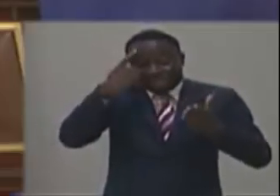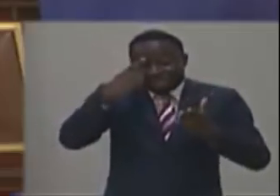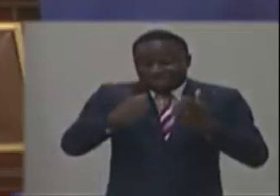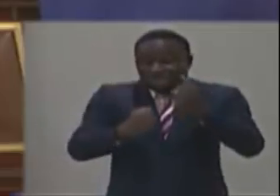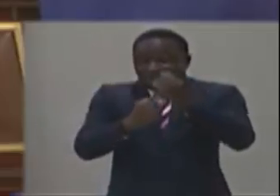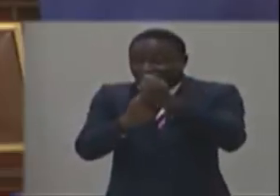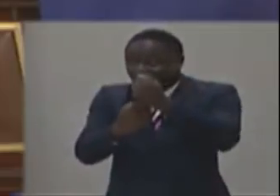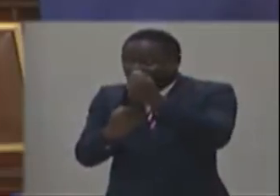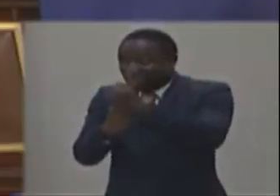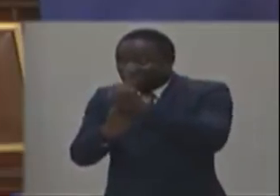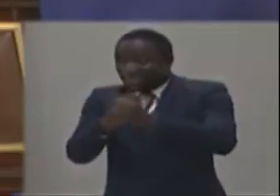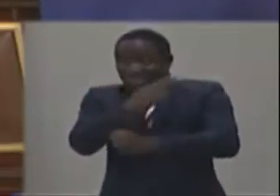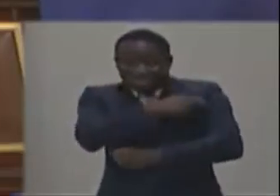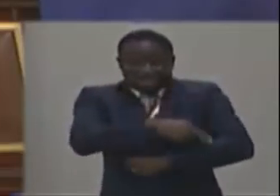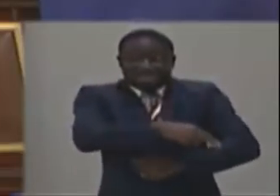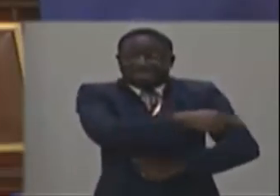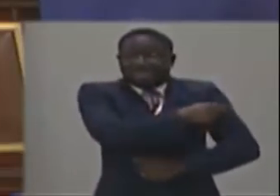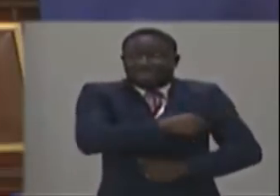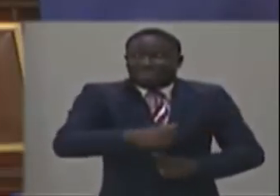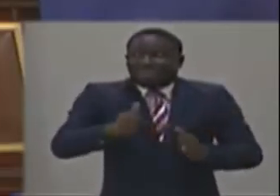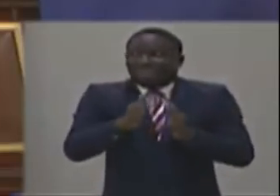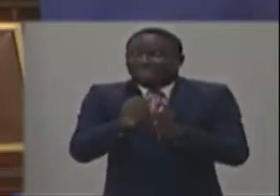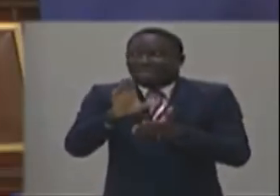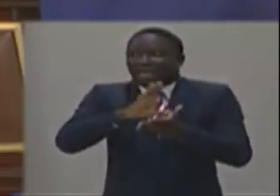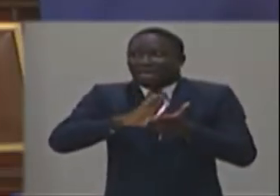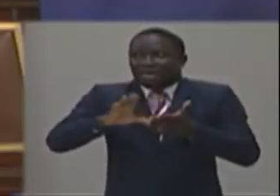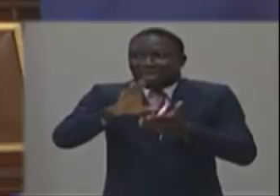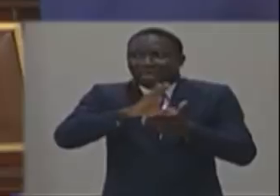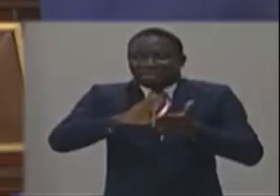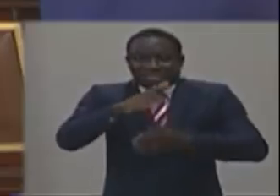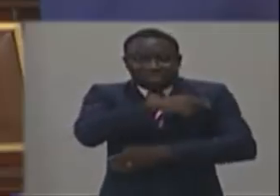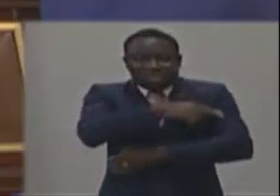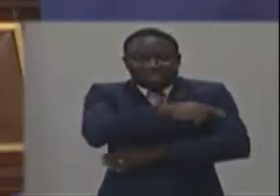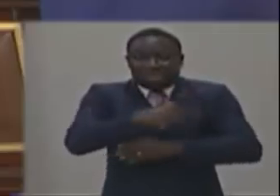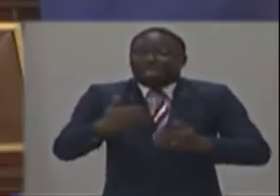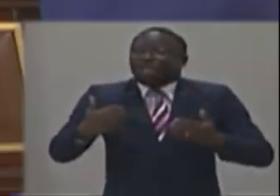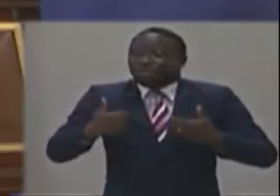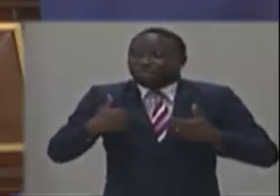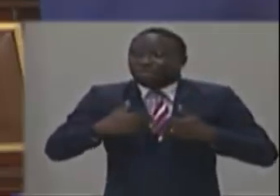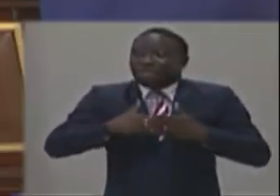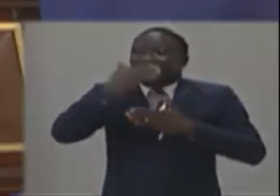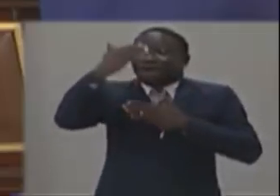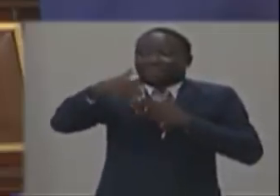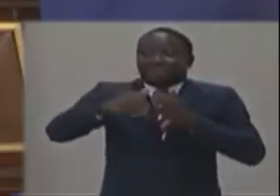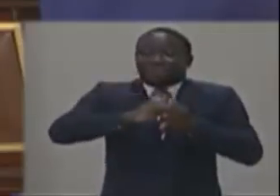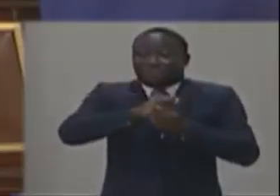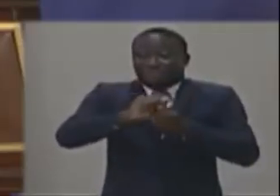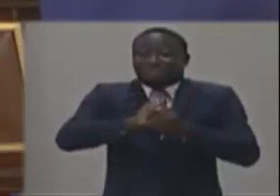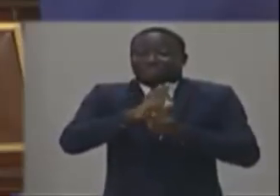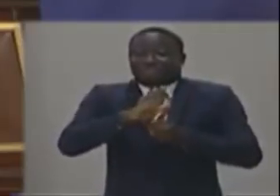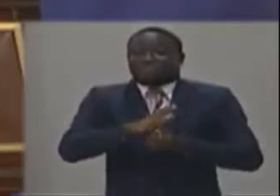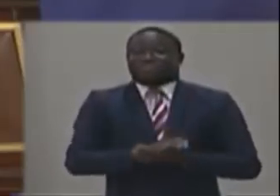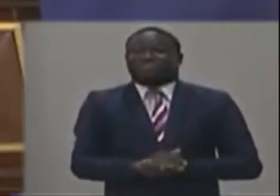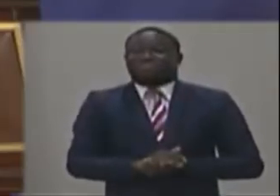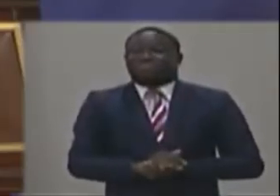pour renforcer l'hôpital et le centre de santé nous gagner après maladie ça vient passer.